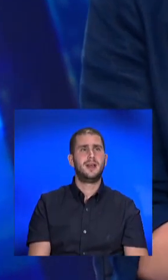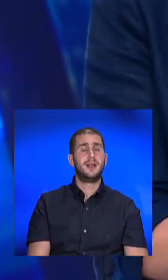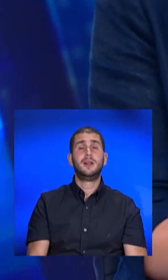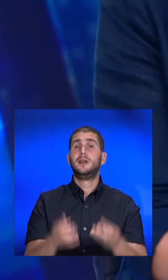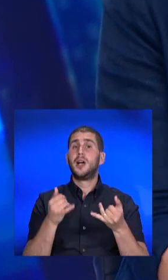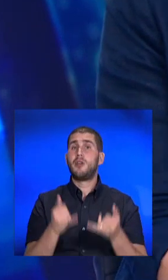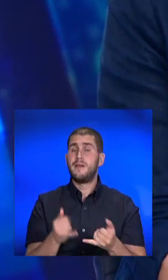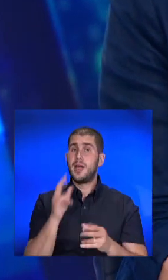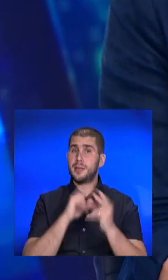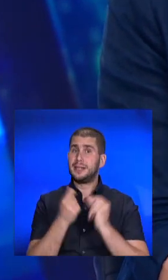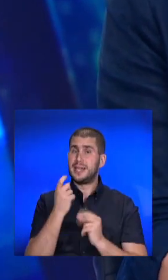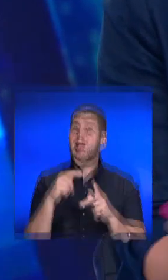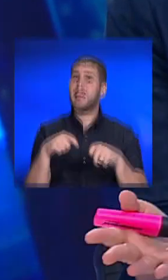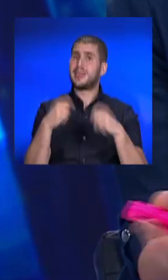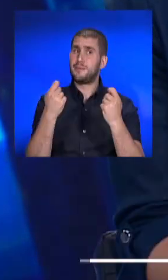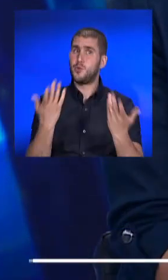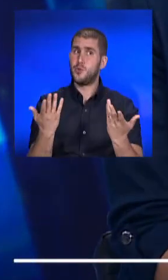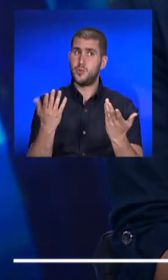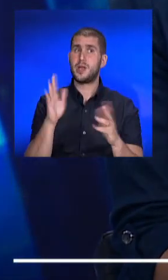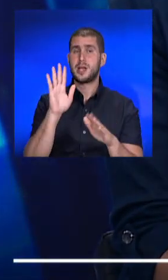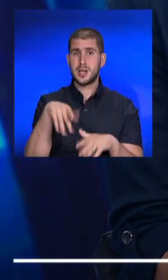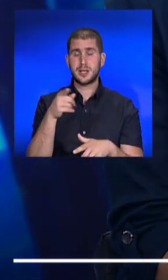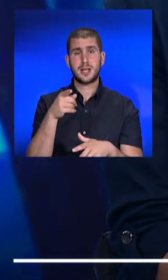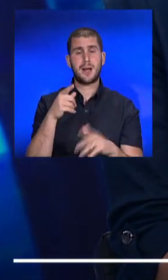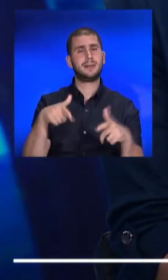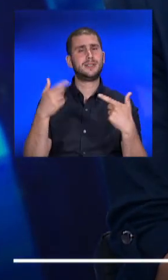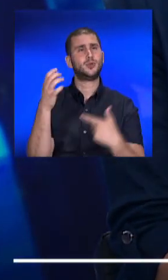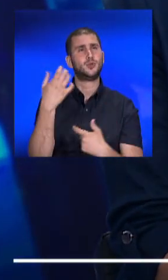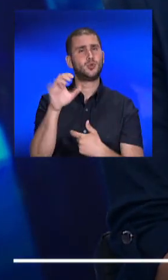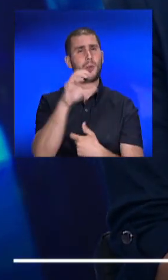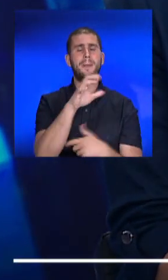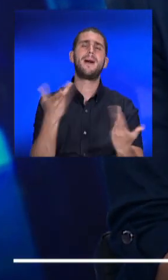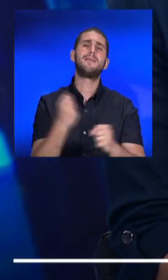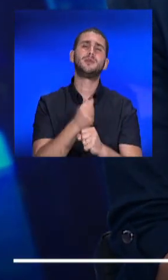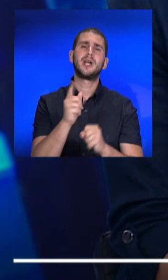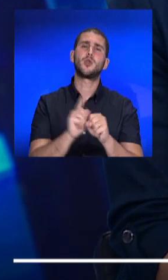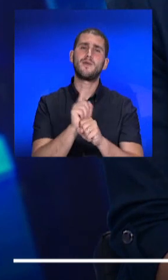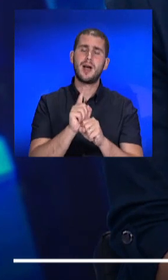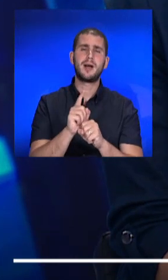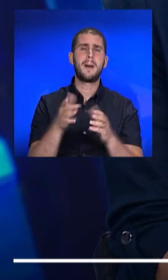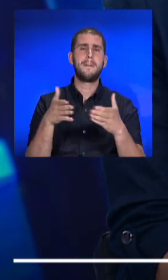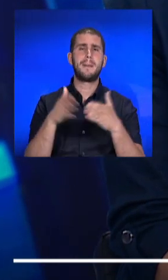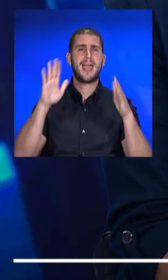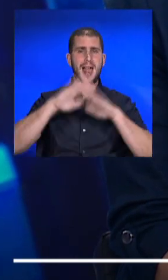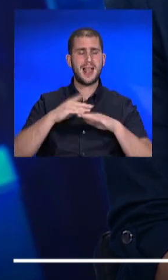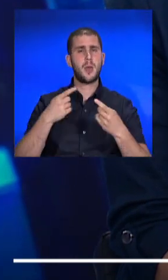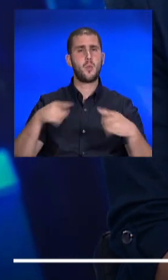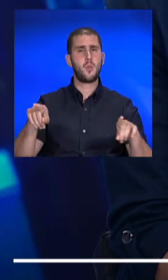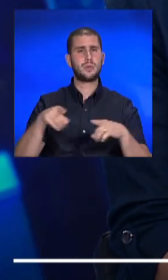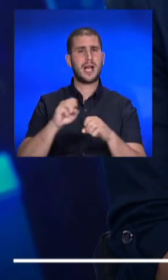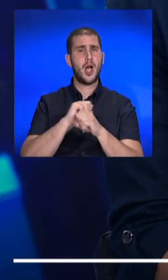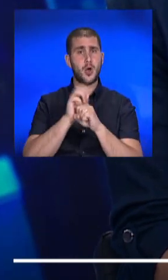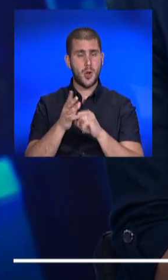עכשיו נדבר קצת תרבות, גם בזום, אין מה לעשות, זו התקופה. הפינה הלילית שלנו, מוזיקה בצל קורונה,